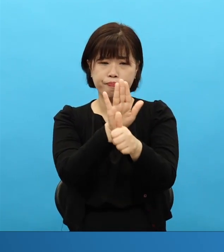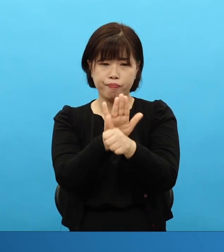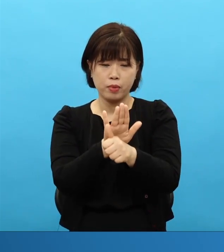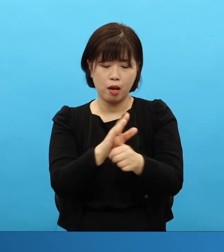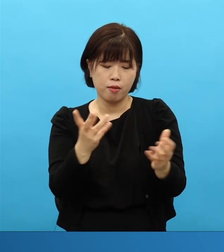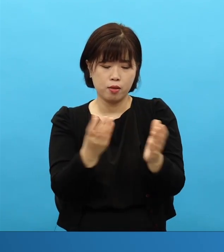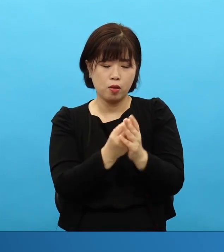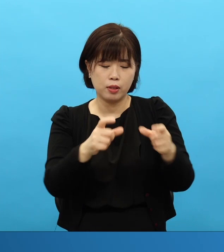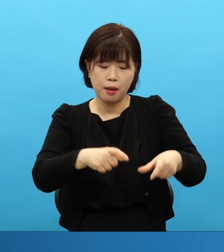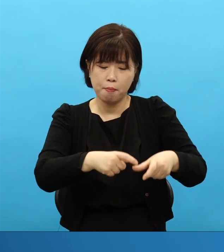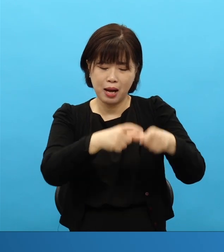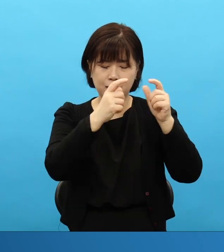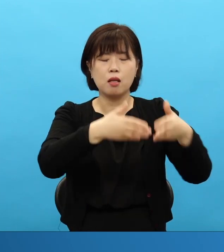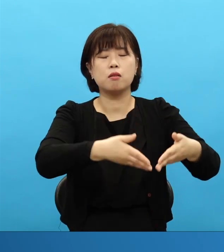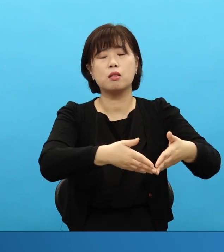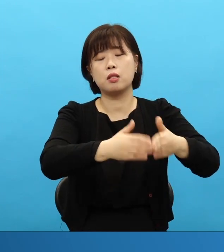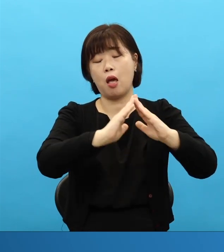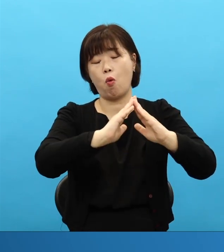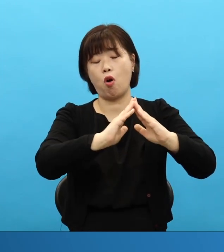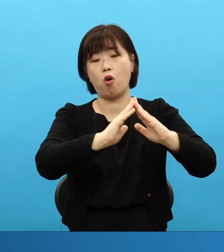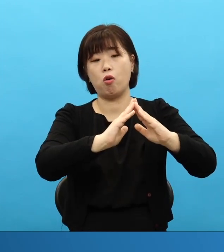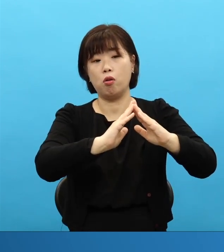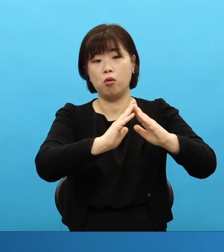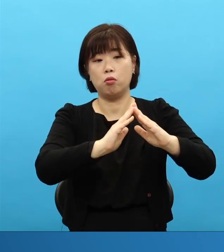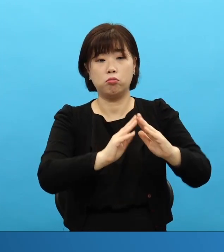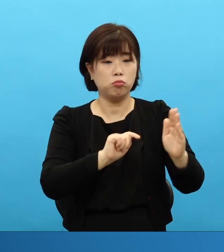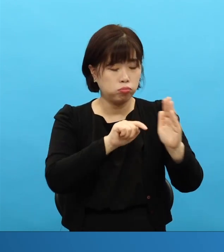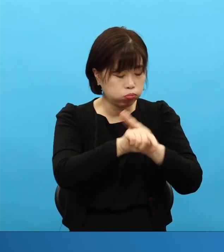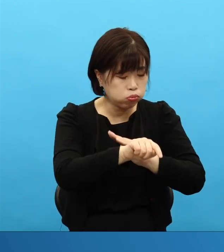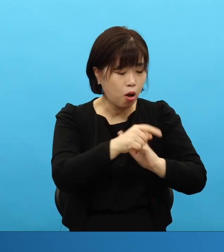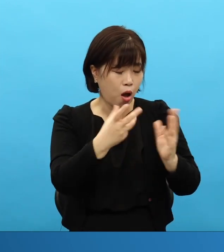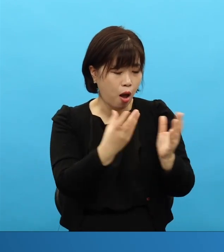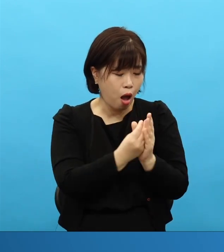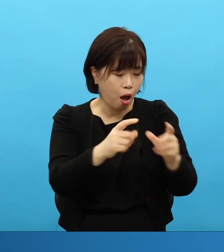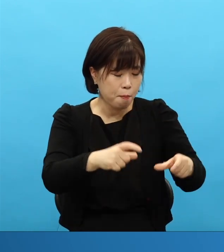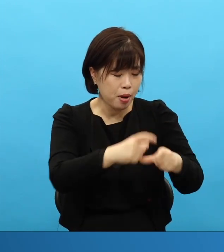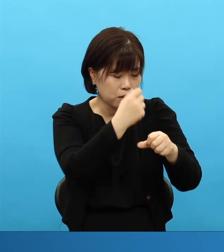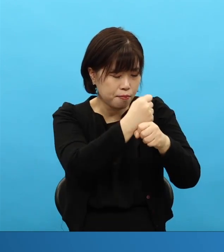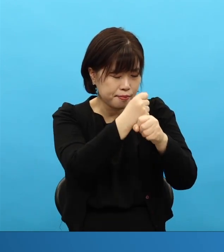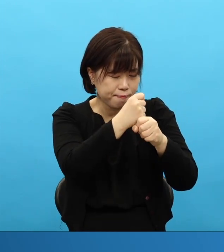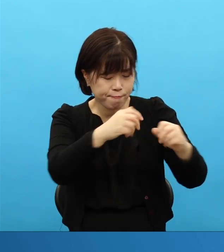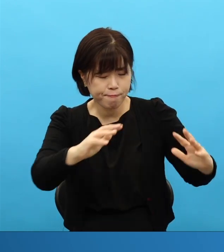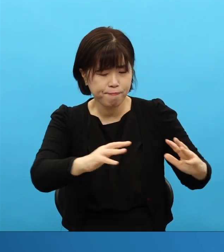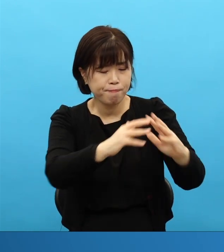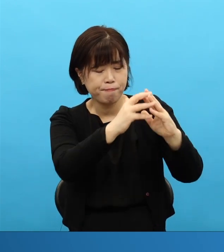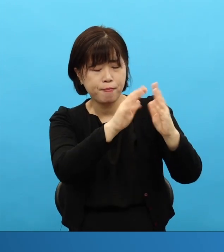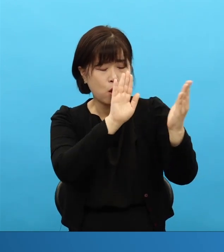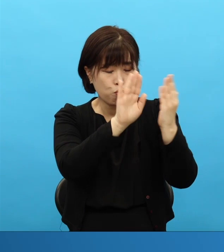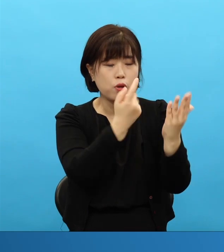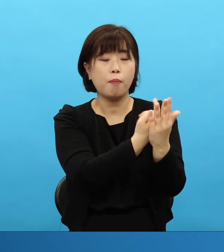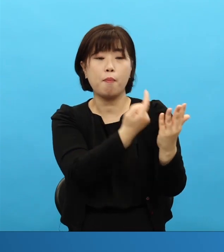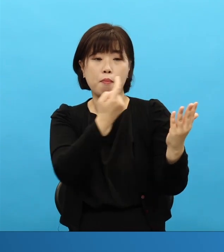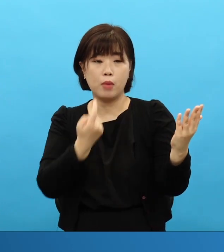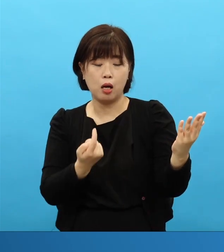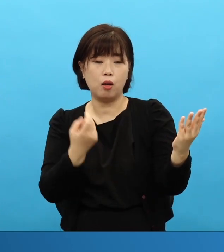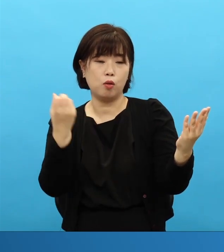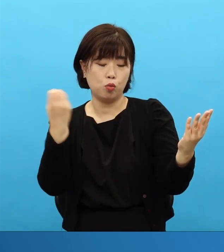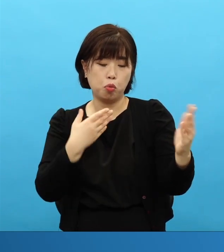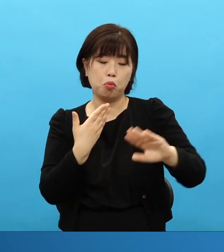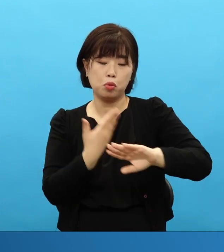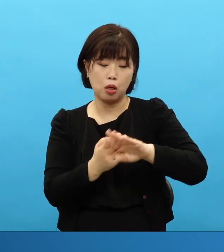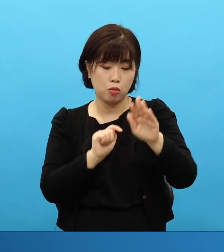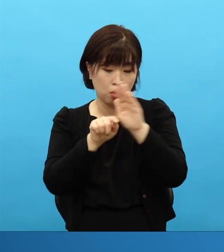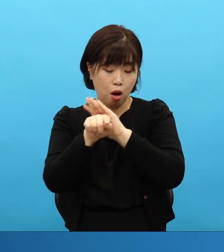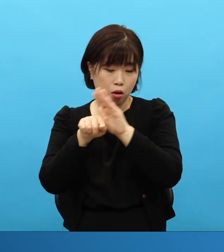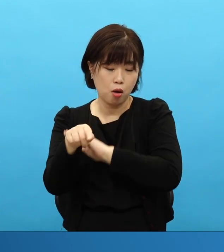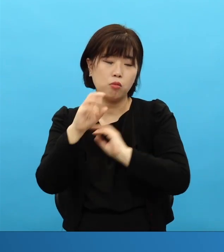나오는 겁니다. And so with this absolute answer, you could raise the absolute participant in saving other people. 꼭 명심해요. 지금도 여러분이